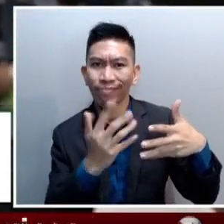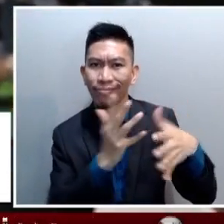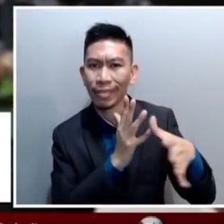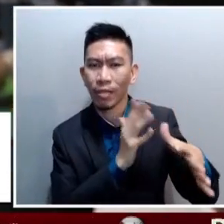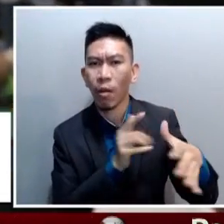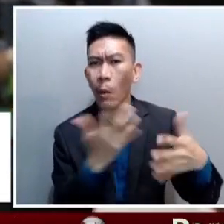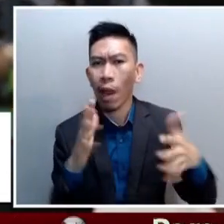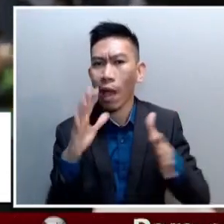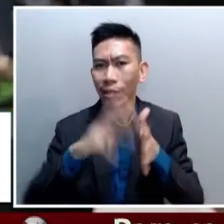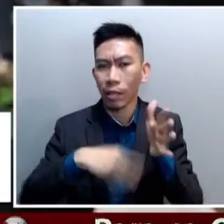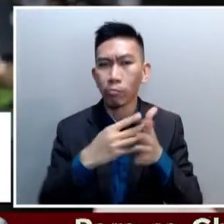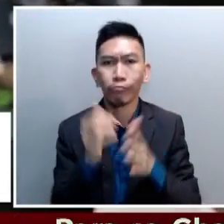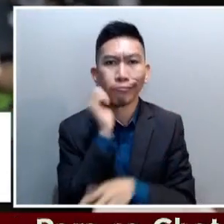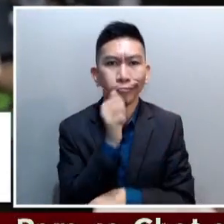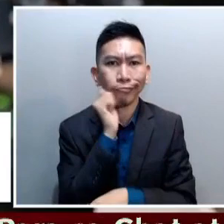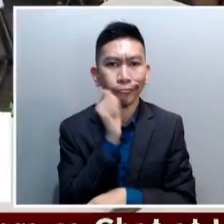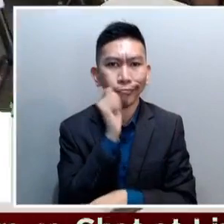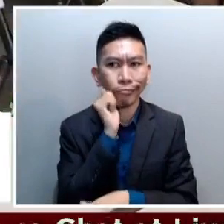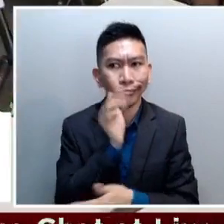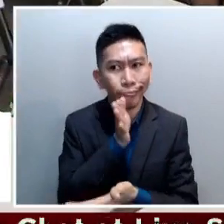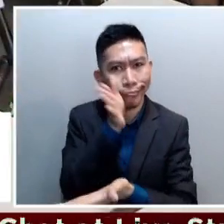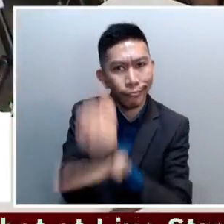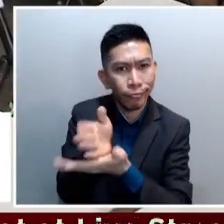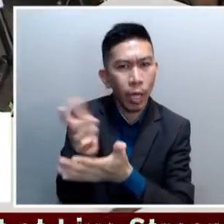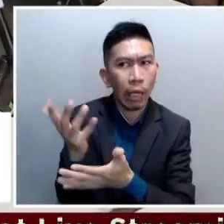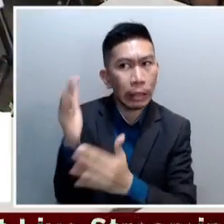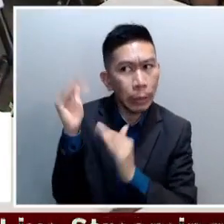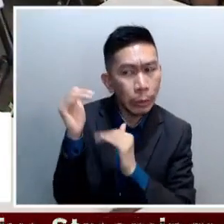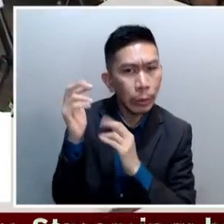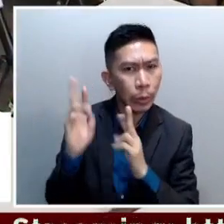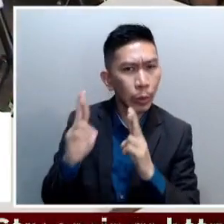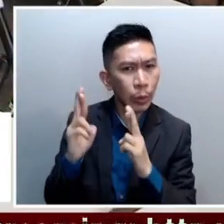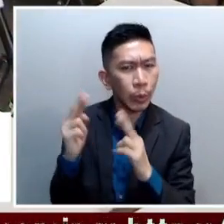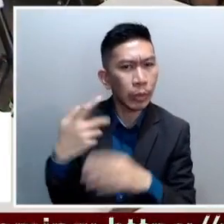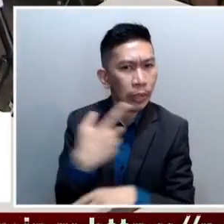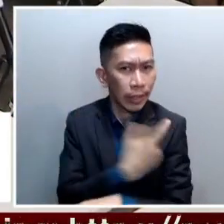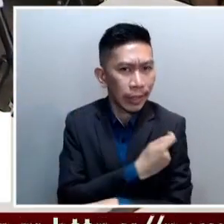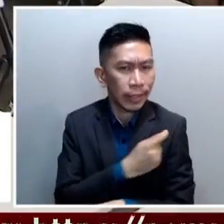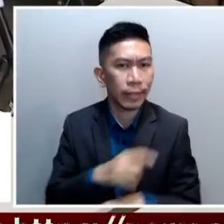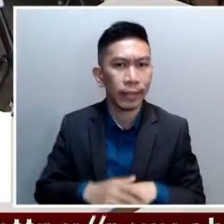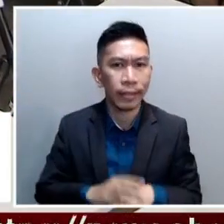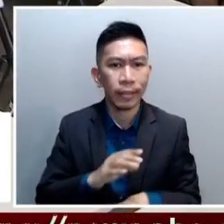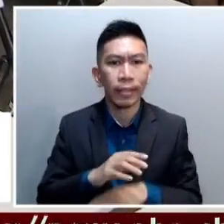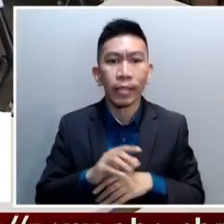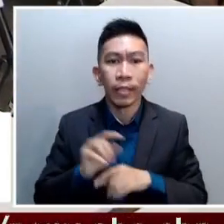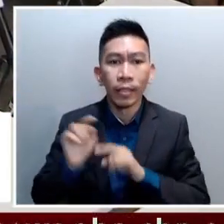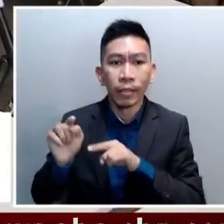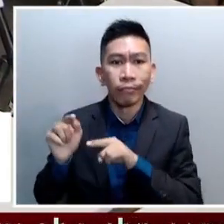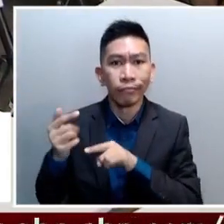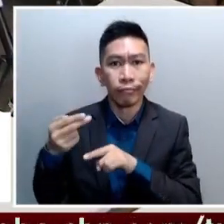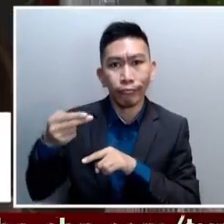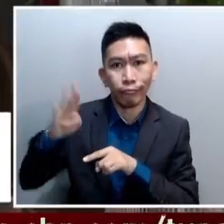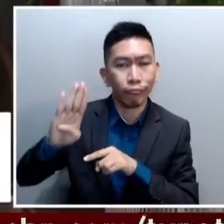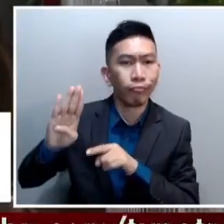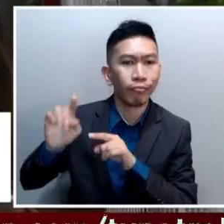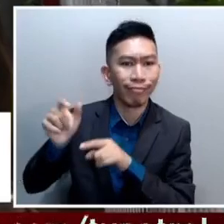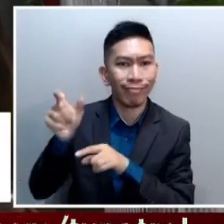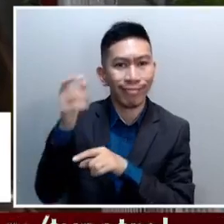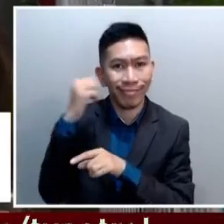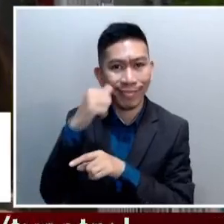at nagbabakasakaling mabakunahan. Si Emerlita na may alta presyon, araw-araw siyang pumipila